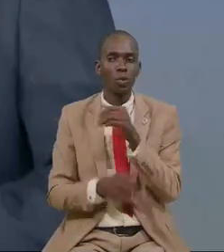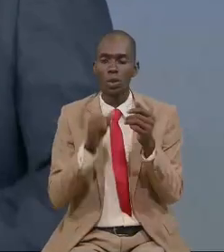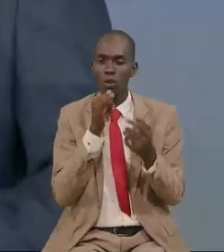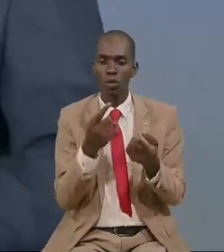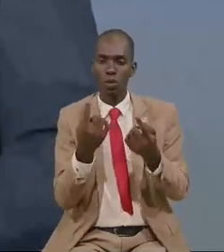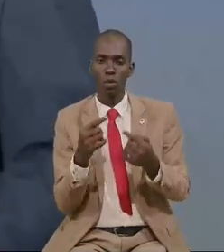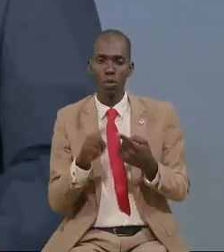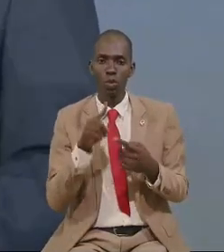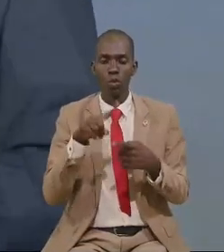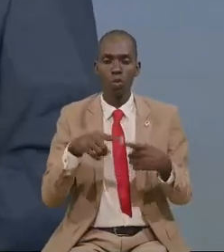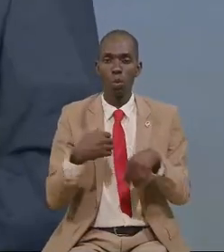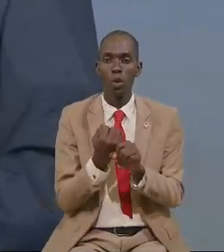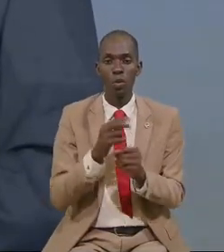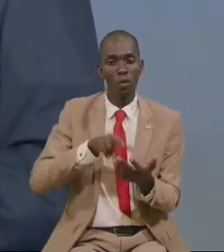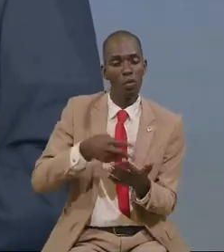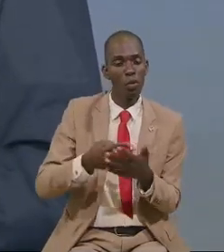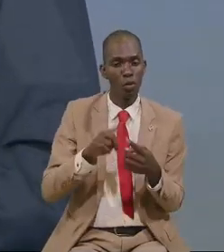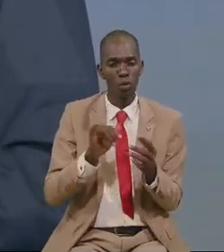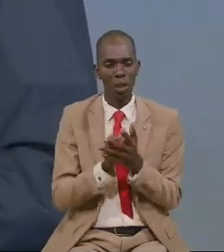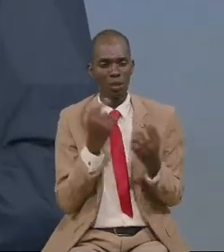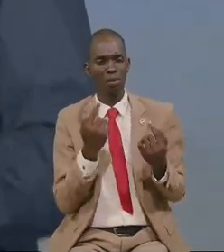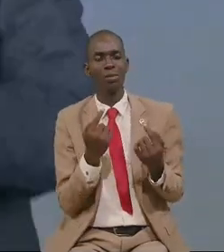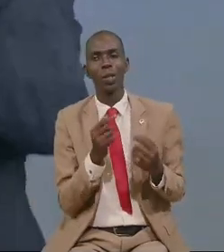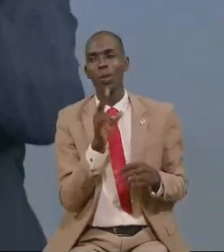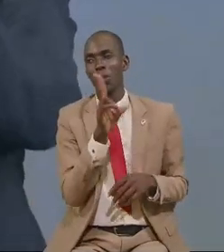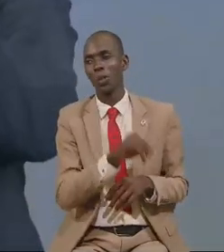Aucune tentation, je ne tomberai plus dedans.